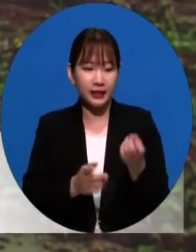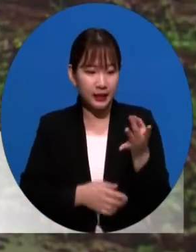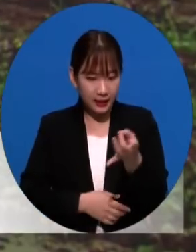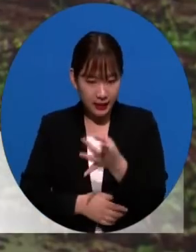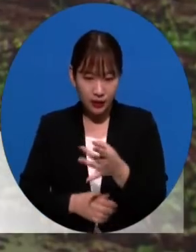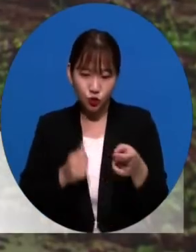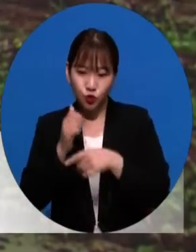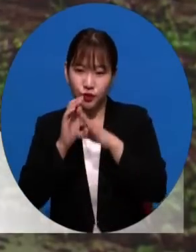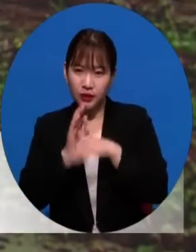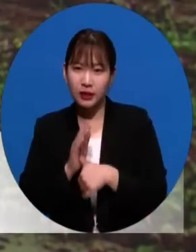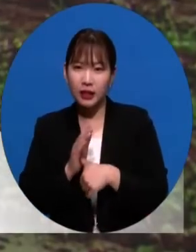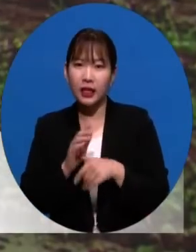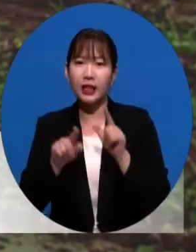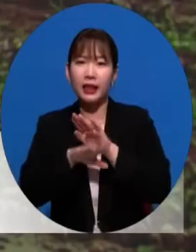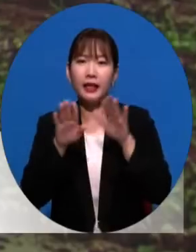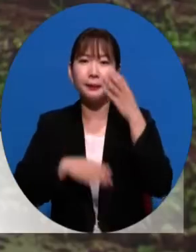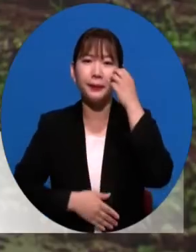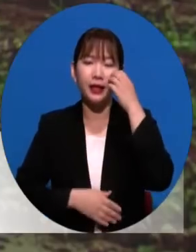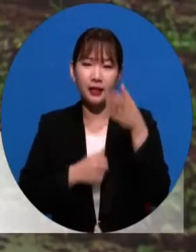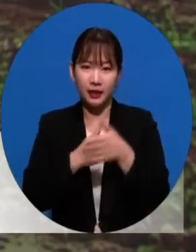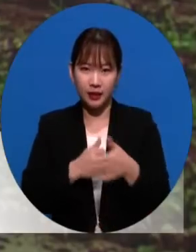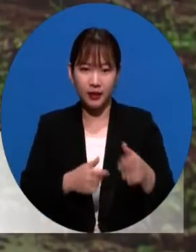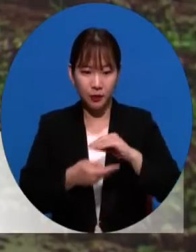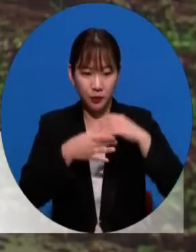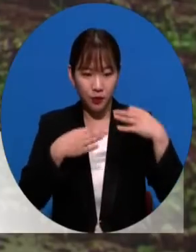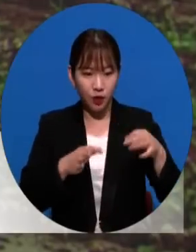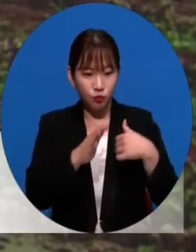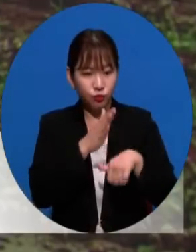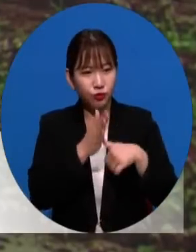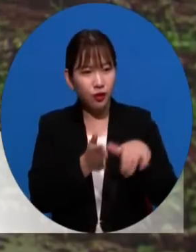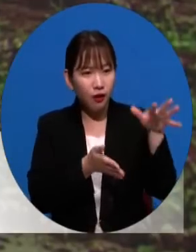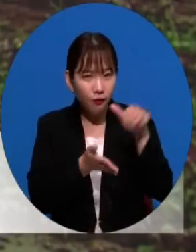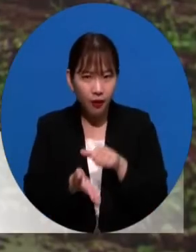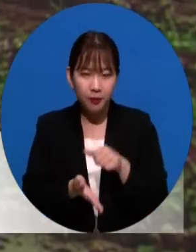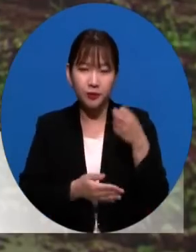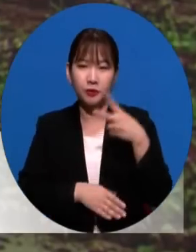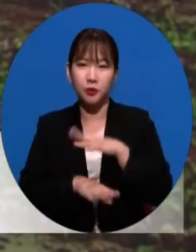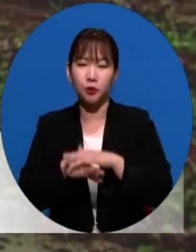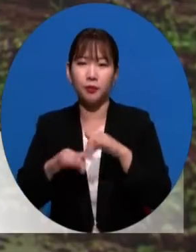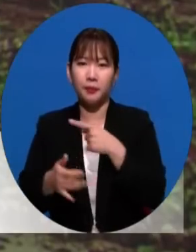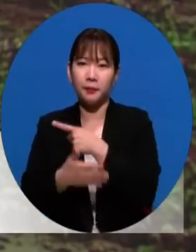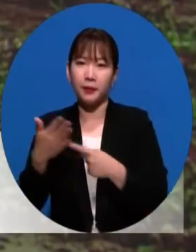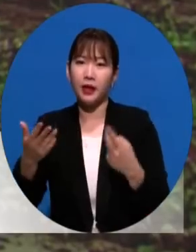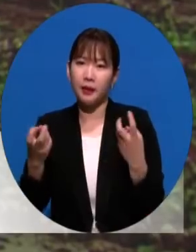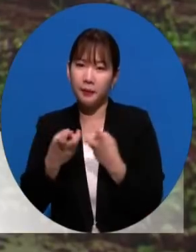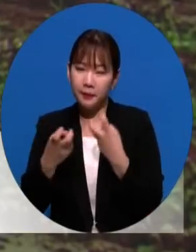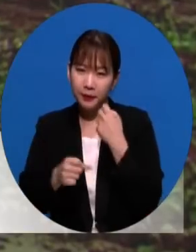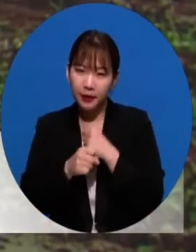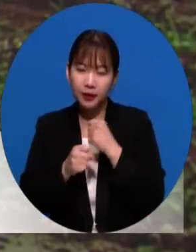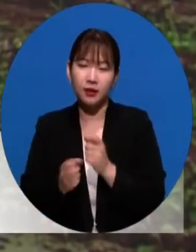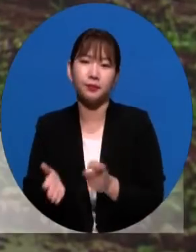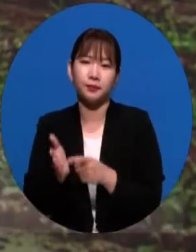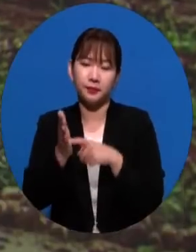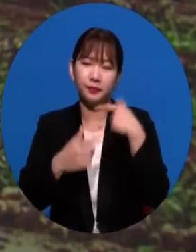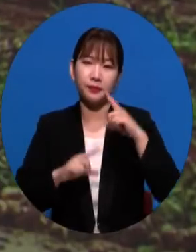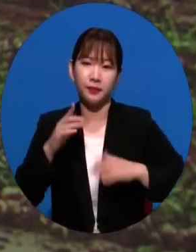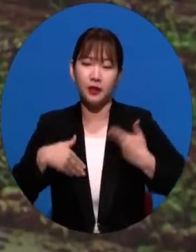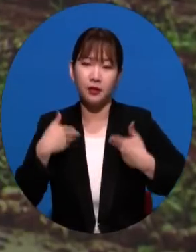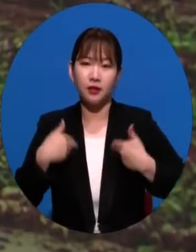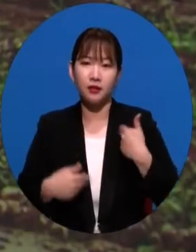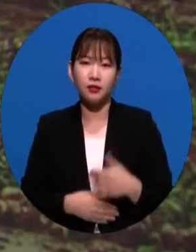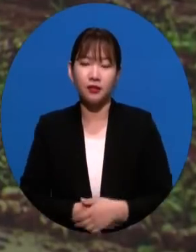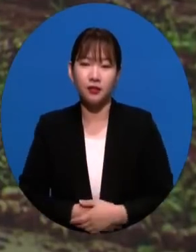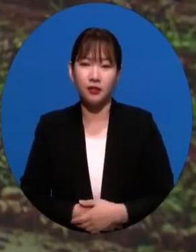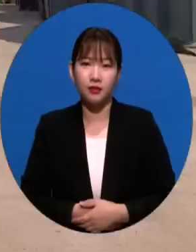파종과 수확기에 이상 기온 때문인데 농협은 물량 확보에 농민은 피해 대책 마련해 비상입니다 신광하게